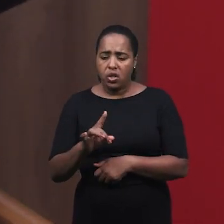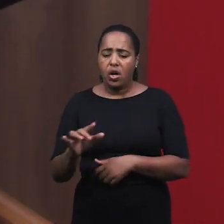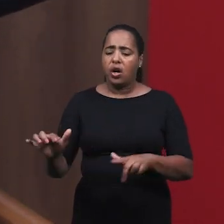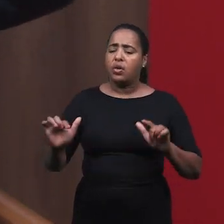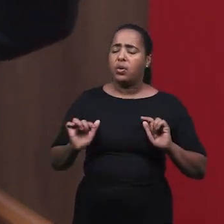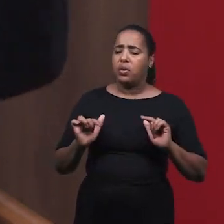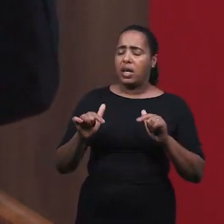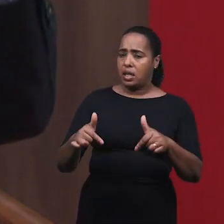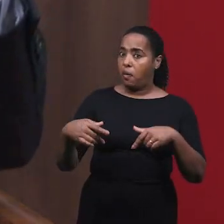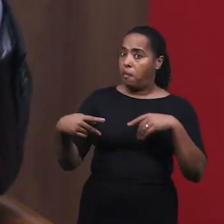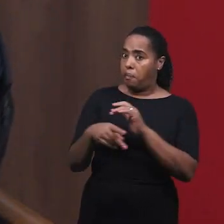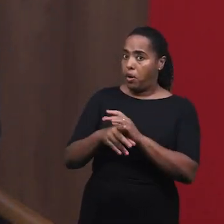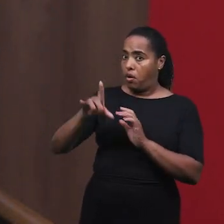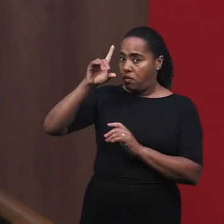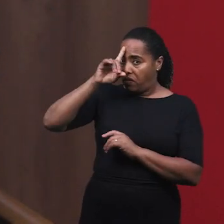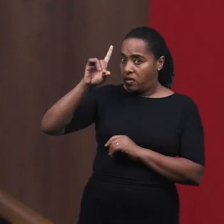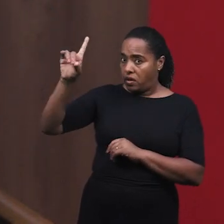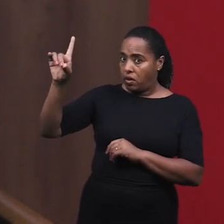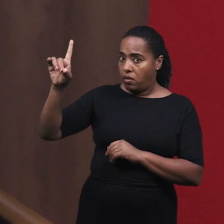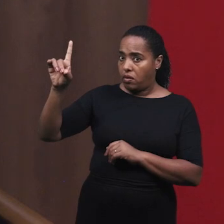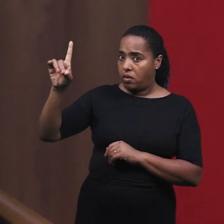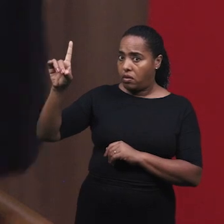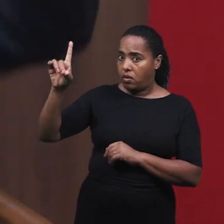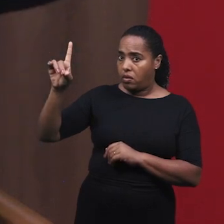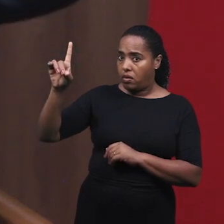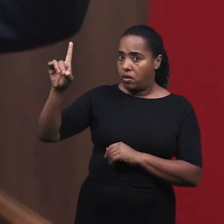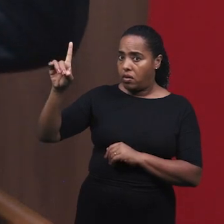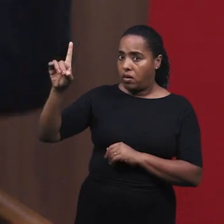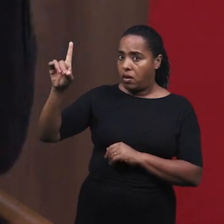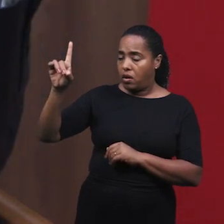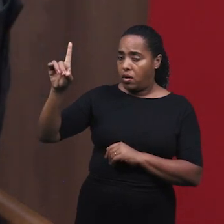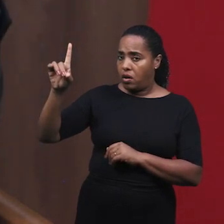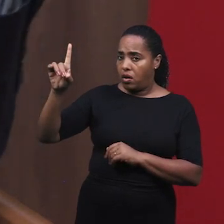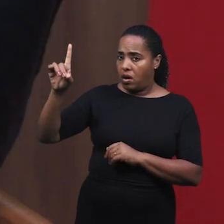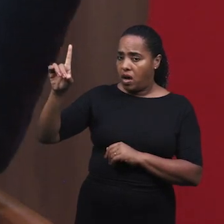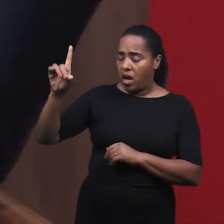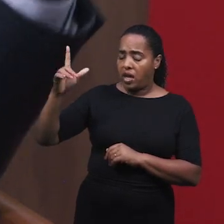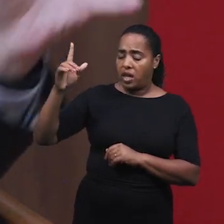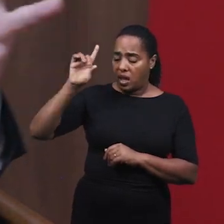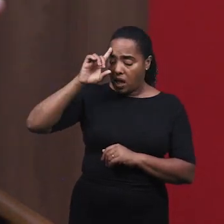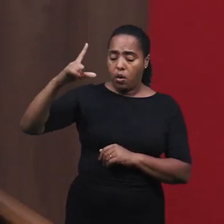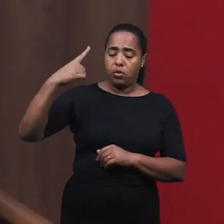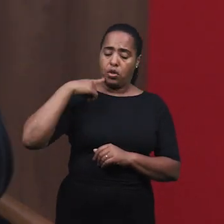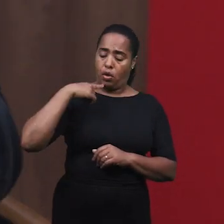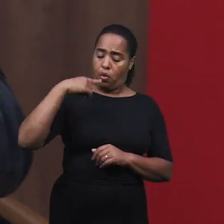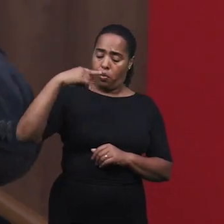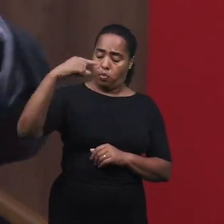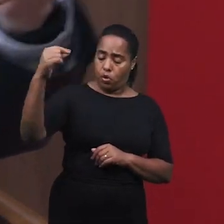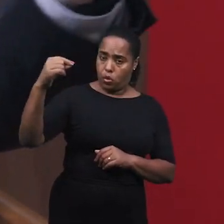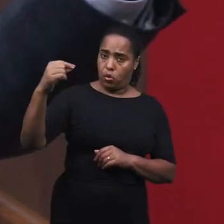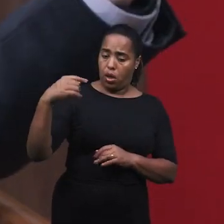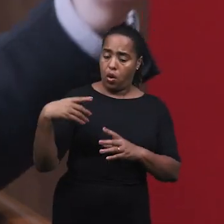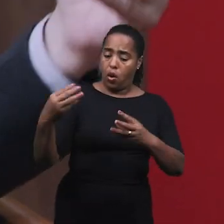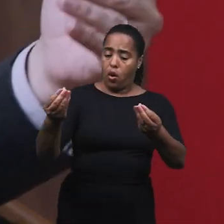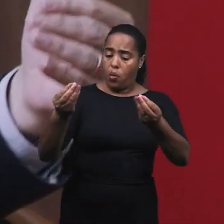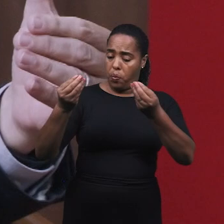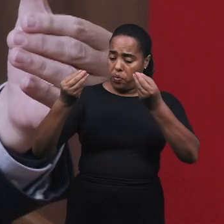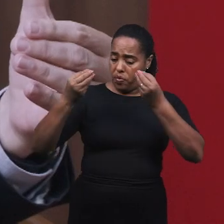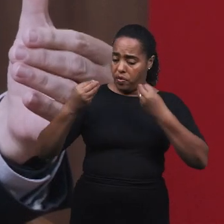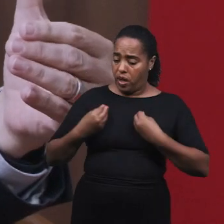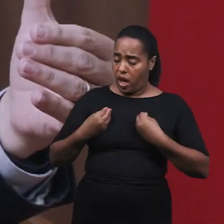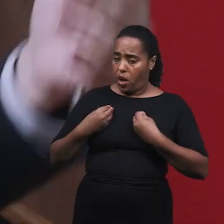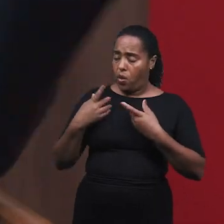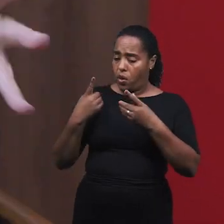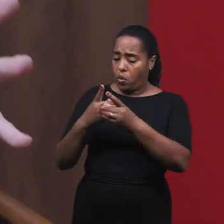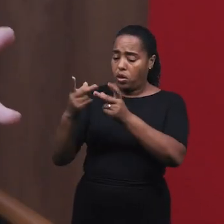Dieu? C'était un acte de Dieu qui m'a choisi, qui a donné cette rencontre, qui m'a